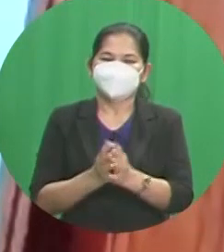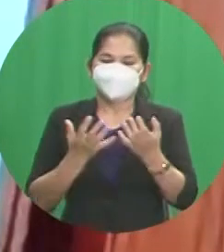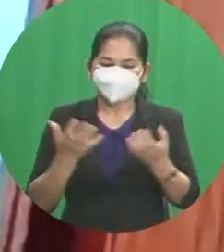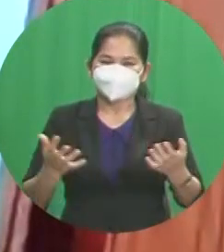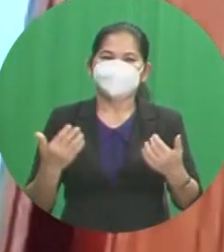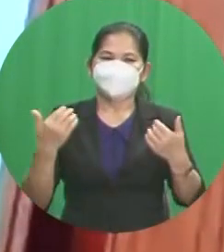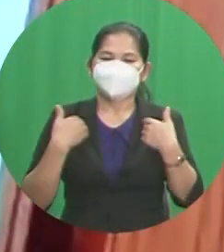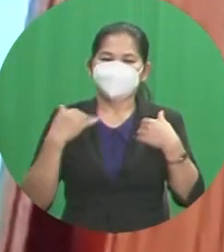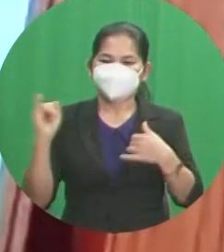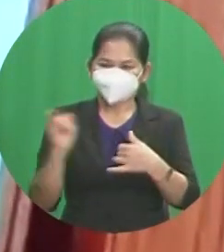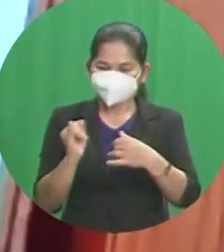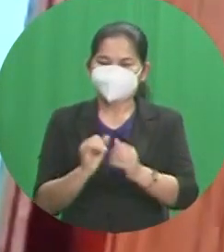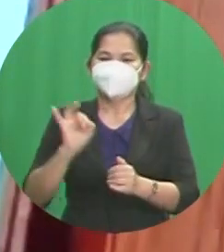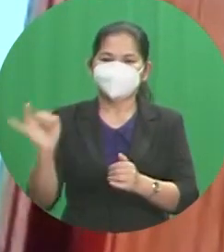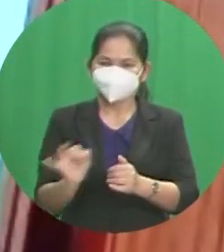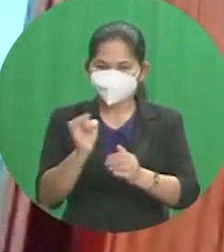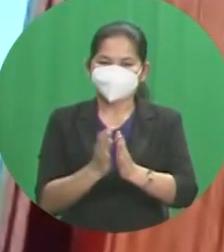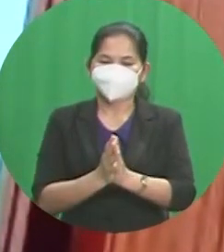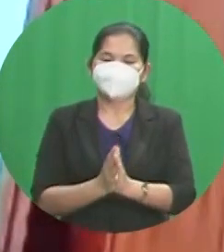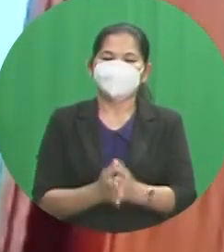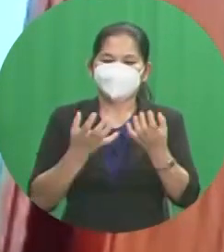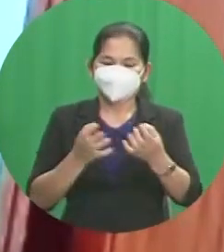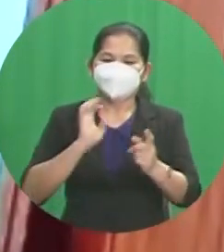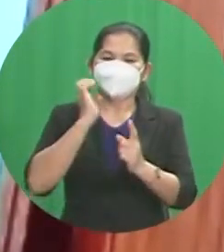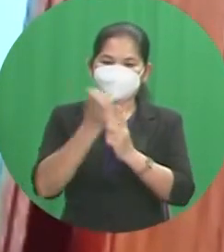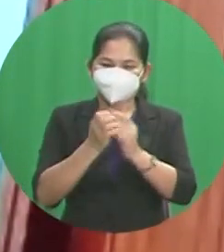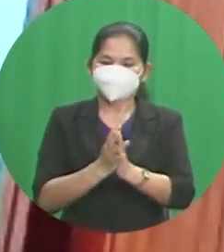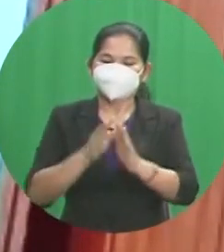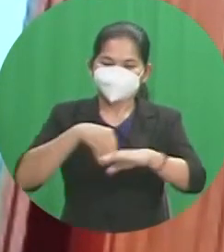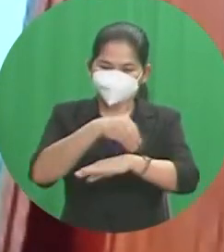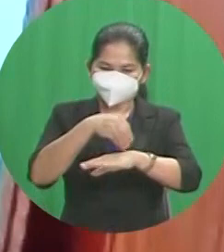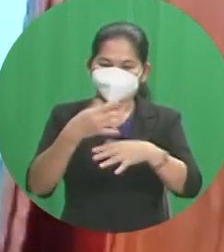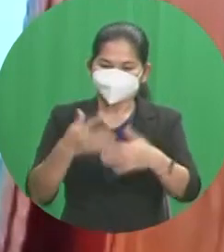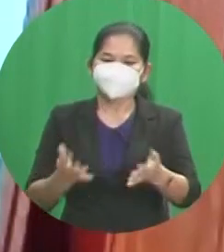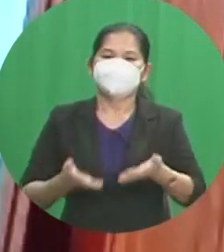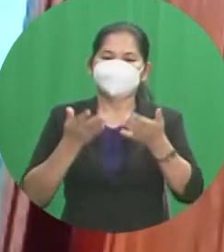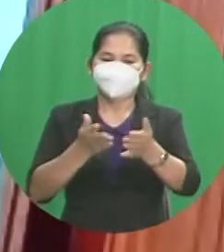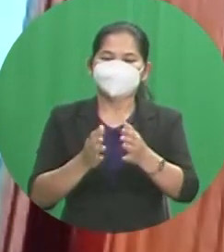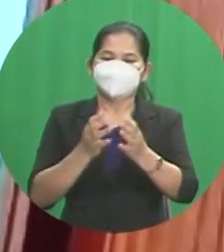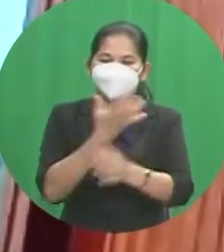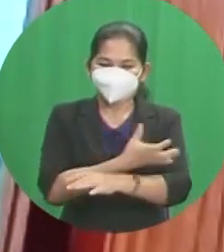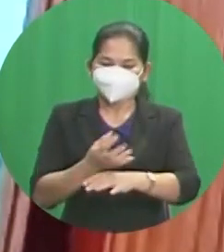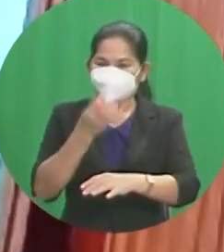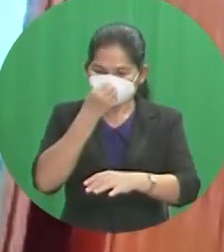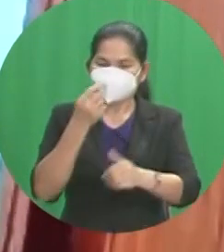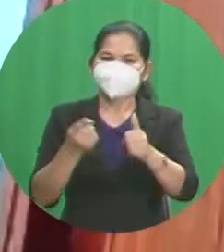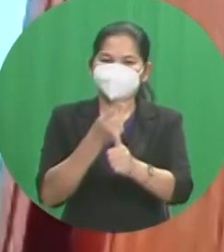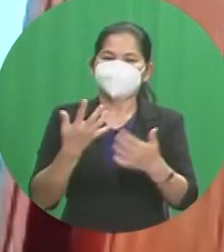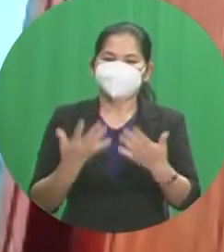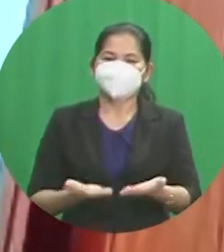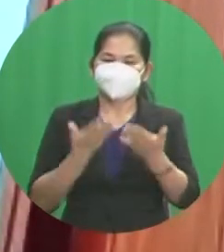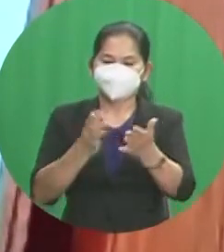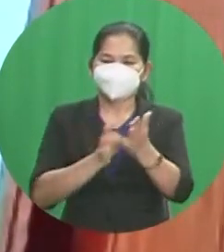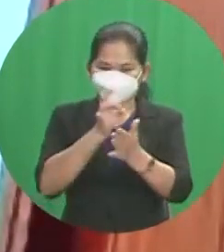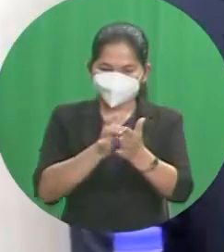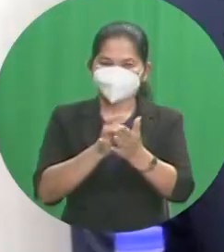បស់យើងធានាបាននូវចីរភាពបរិស្ថានសង្គមនិងសេដ្ឋកិច្ចដើម្បីផ្ដល់នូវសន្តិសុខស្បៀងនិងអាហារូបត្ថម្ភជូនដល់ប្រ